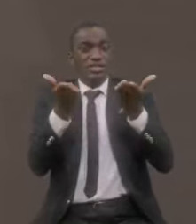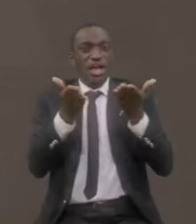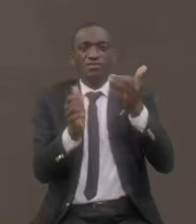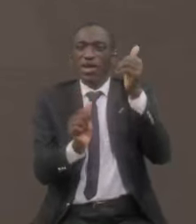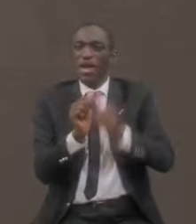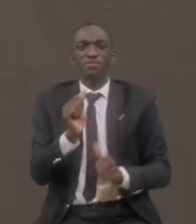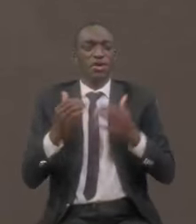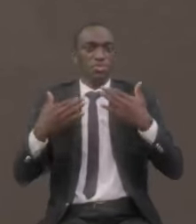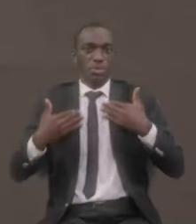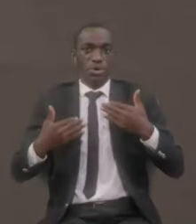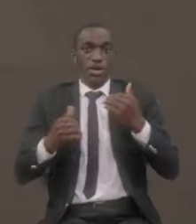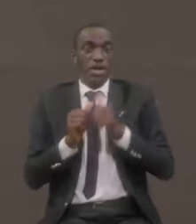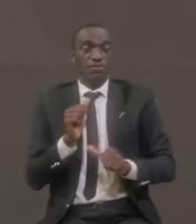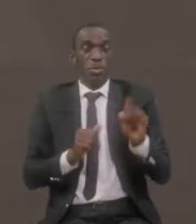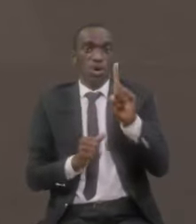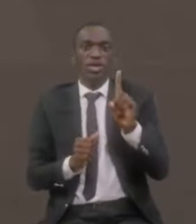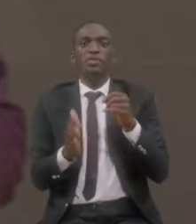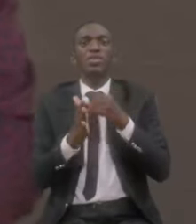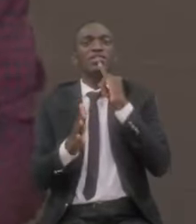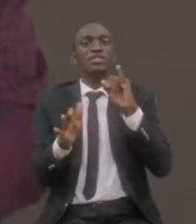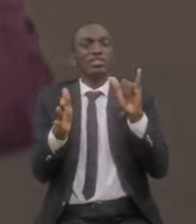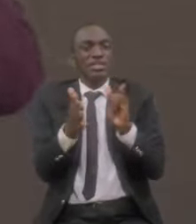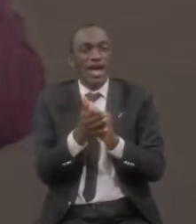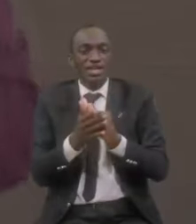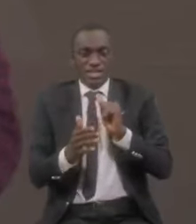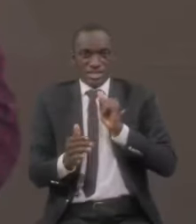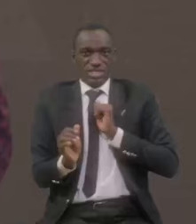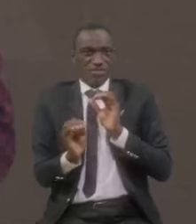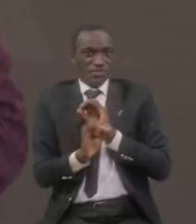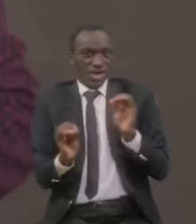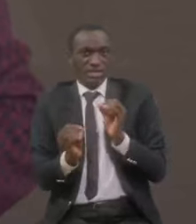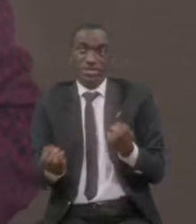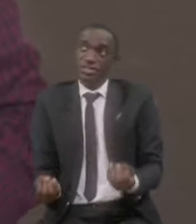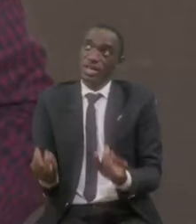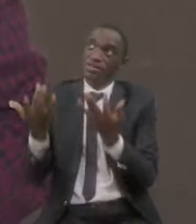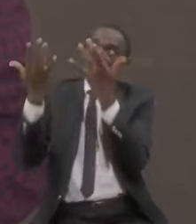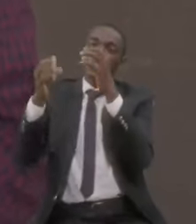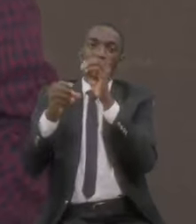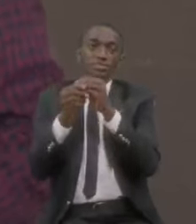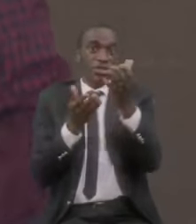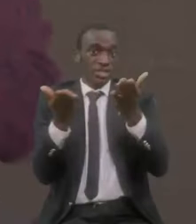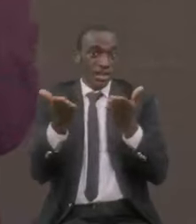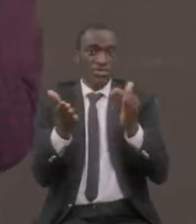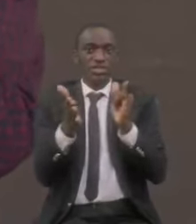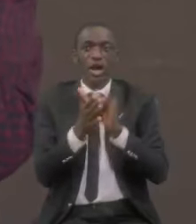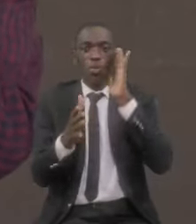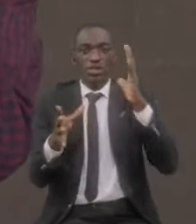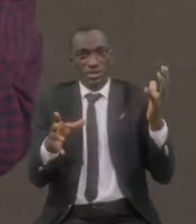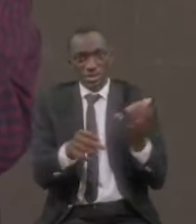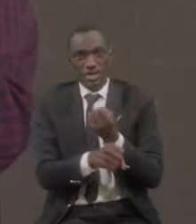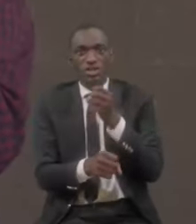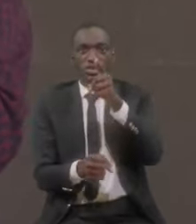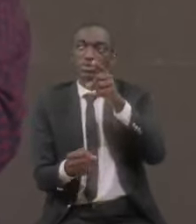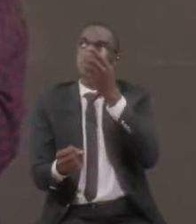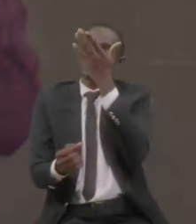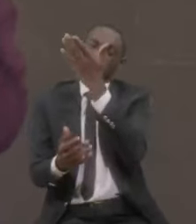C'est ce sacrifice désintéressé dans le service qui t'amènera à destination, le A. Dans